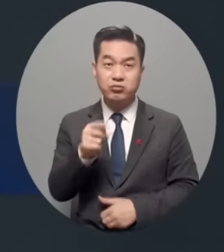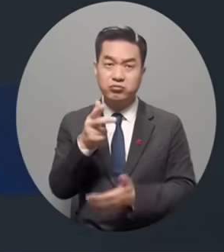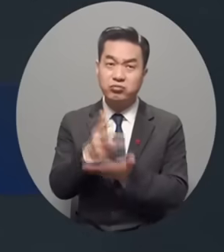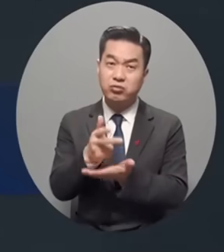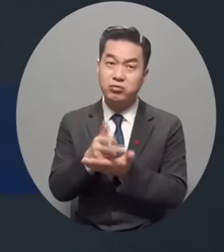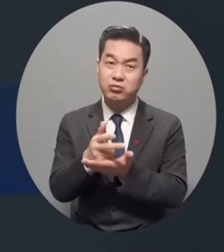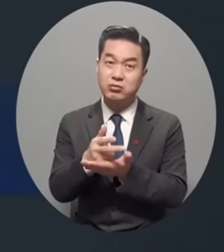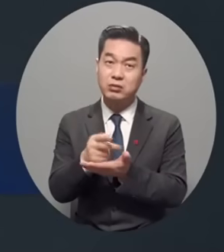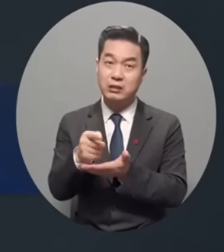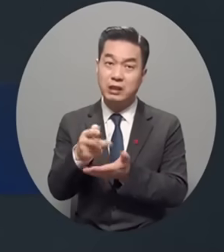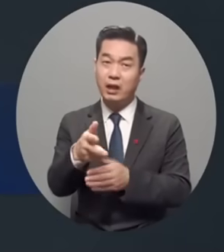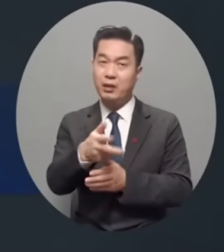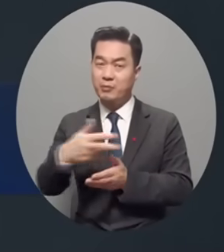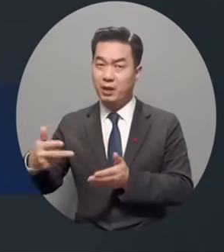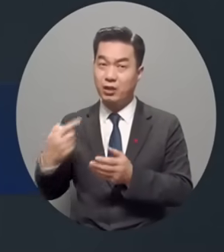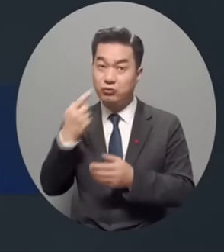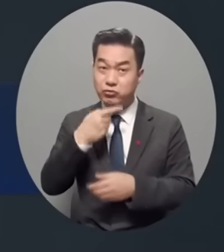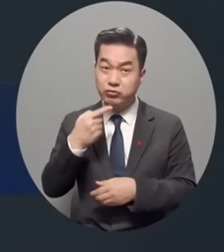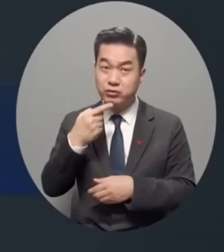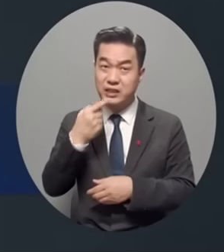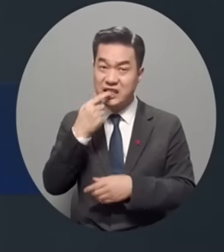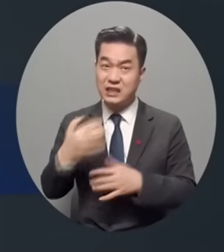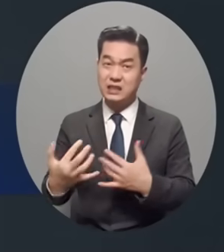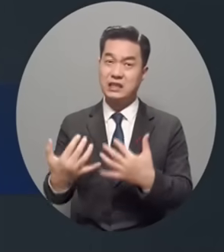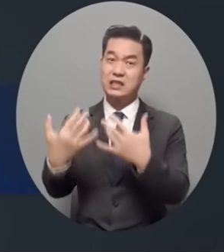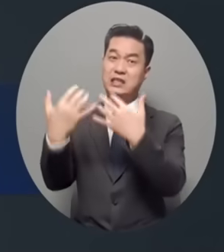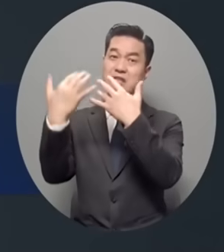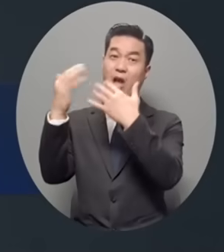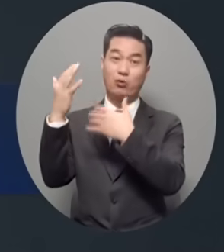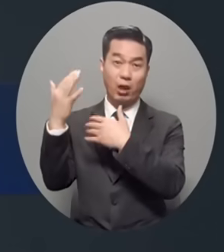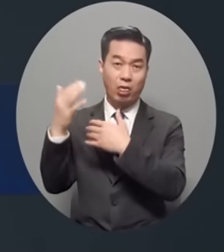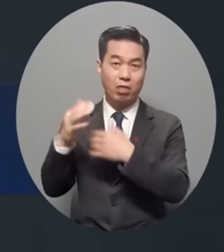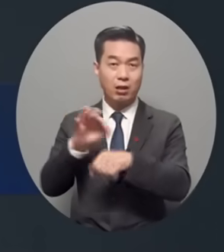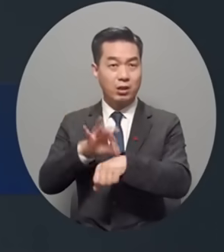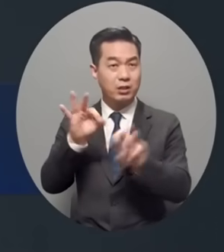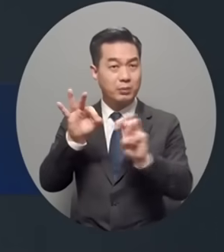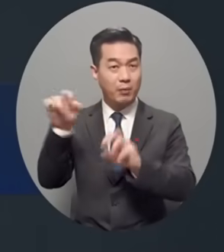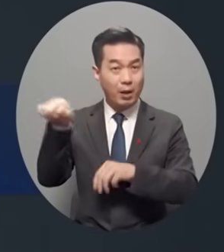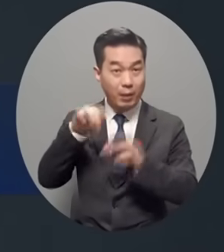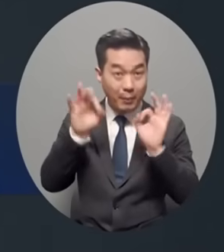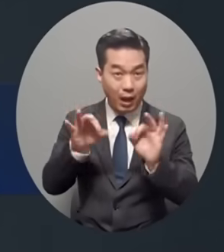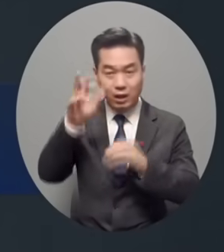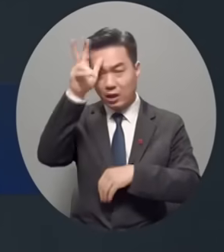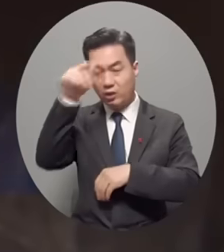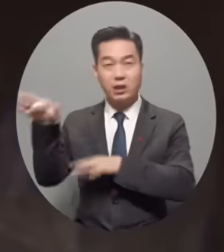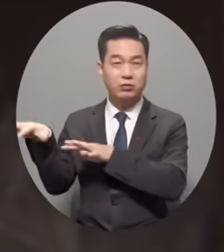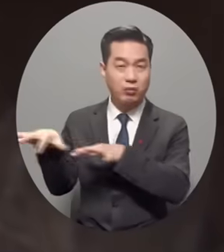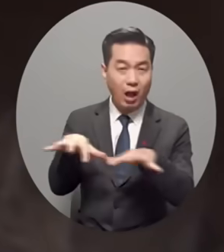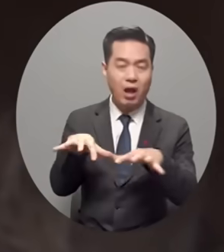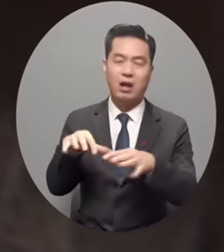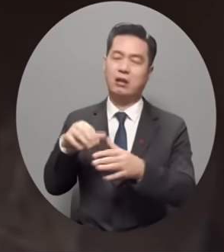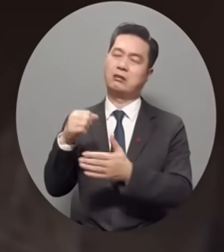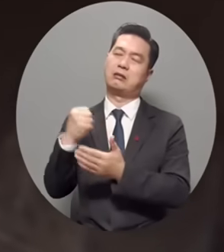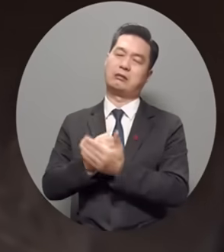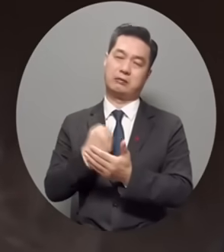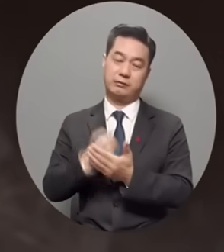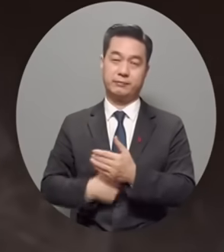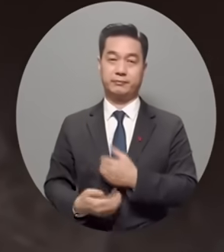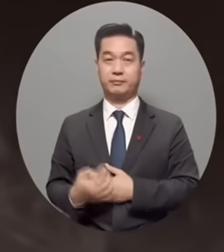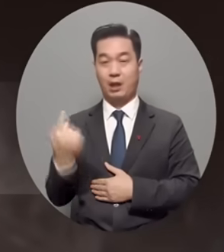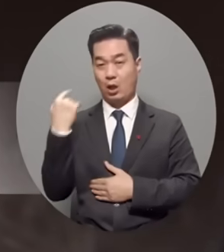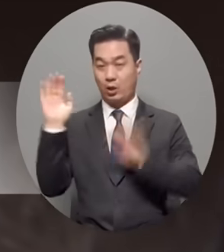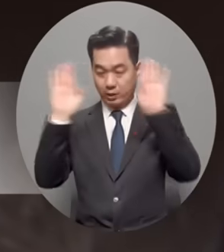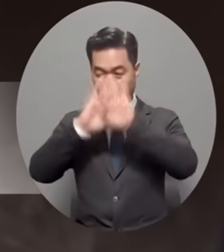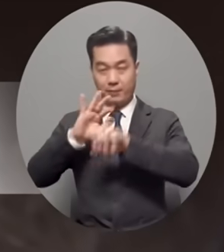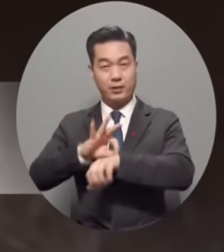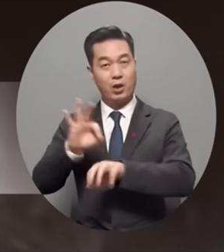있었고 차에. 그리고 10시 반에 또 한 번 올라갔는데 그때 이제 경찰들이 막 와 있더라고요. 안타까운 일이죠. 이 씨는 어젯밤 10시